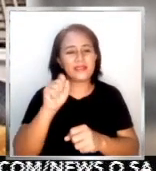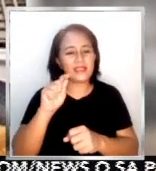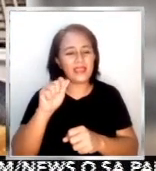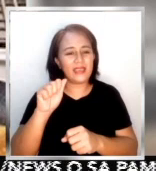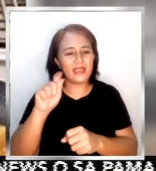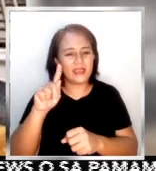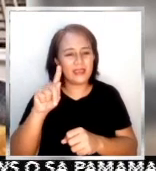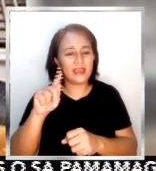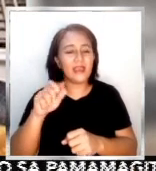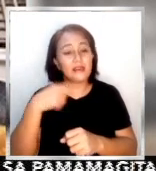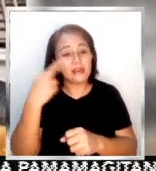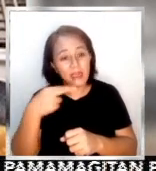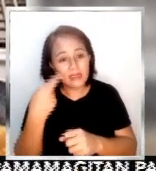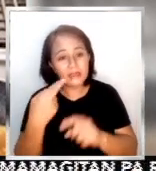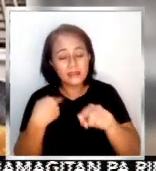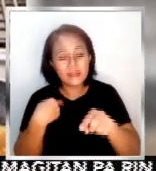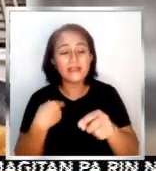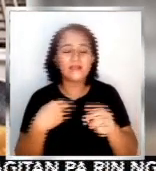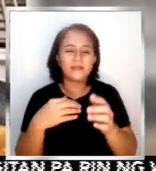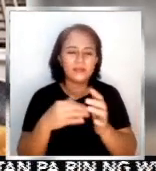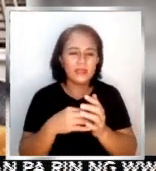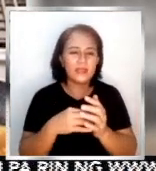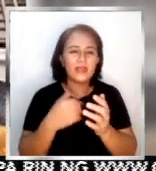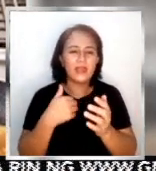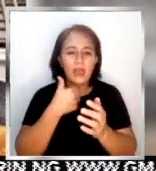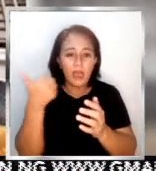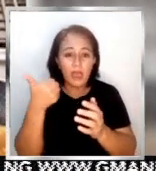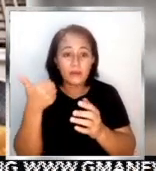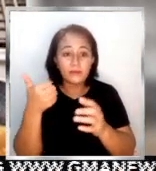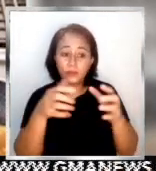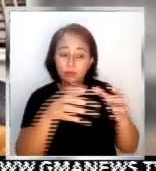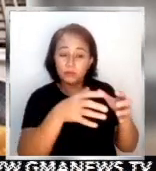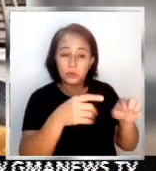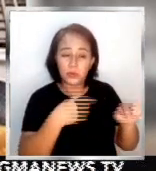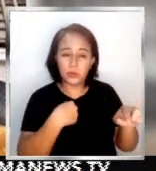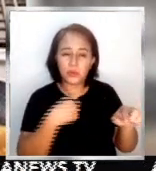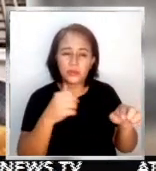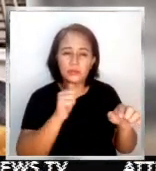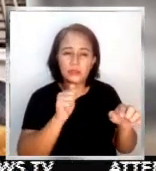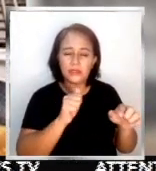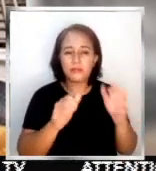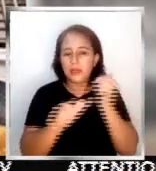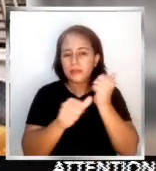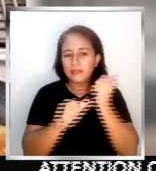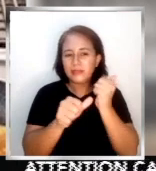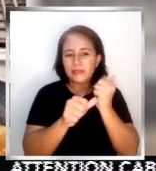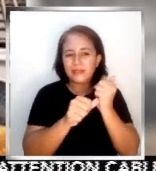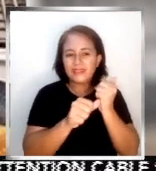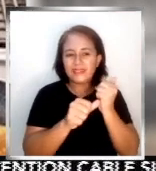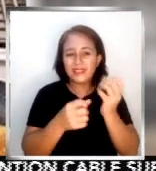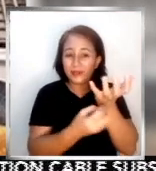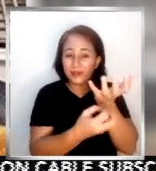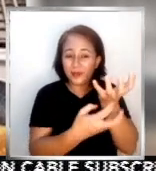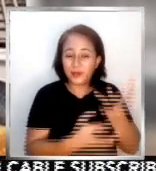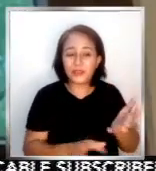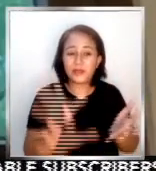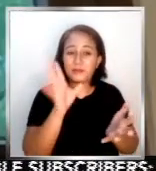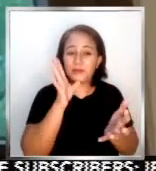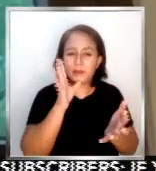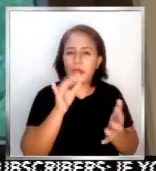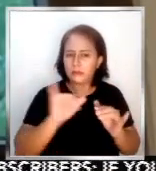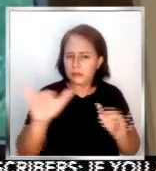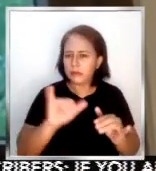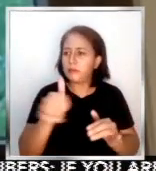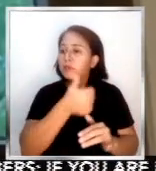beef. Sina Scarlett at Brooklyn, nag-ala assistant chef sa kanilang mommy. Ginagawa rin nila ito sa iba pang pagkain.